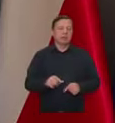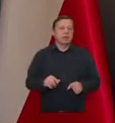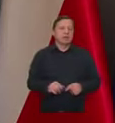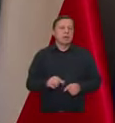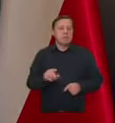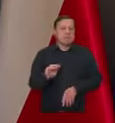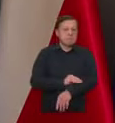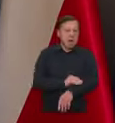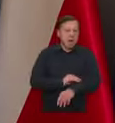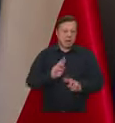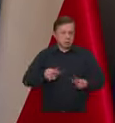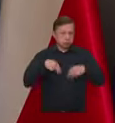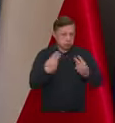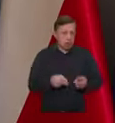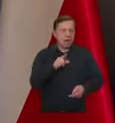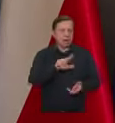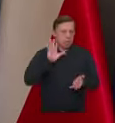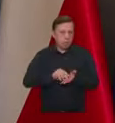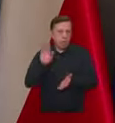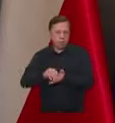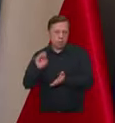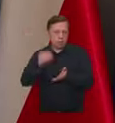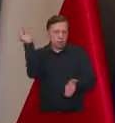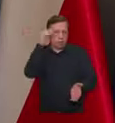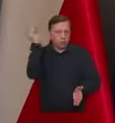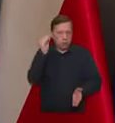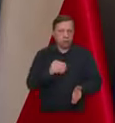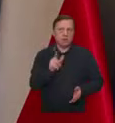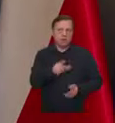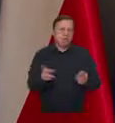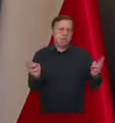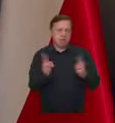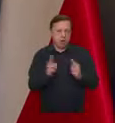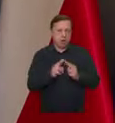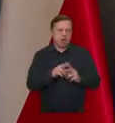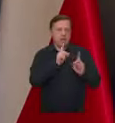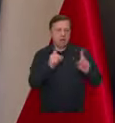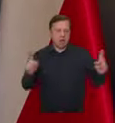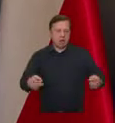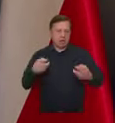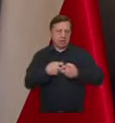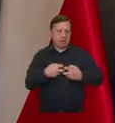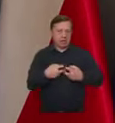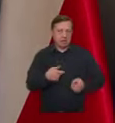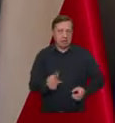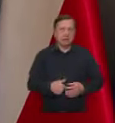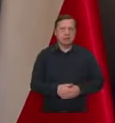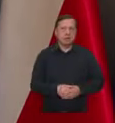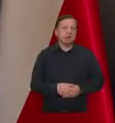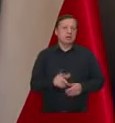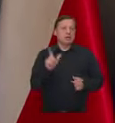ciekawych materiałów, powtórzyć wiadomości, pozwolić nawiązać kontakt między nauczycielem a uczniem nie w tej